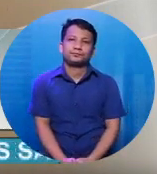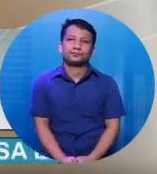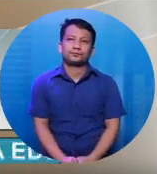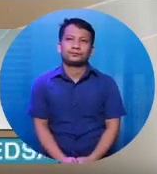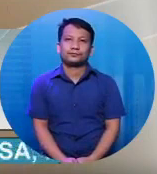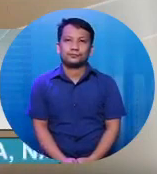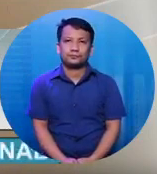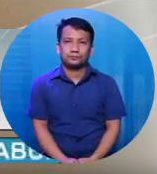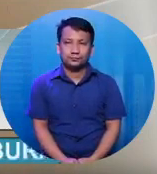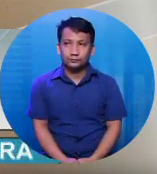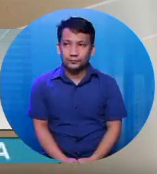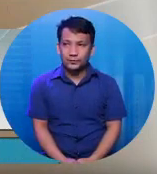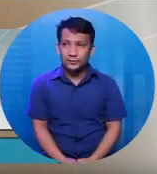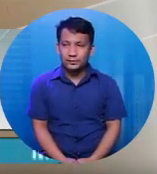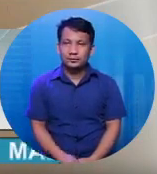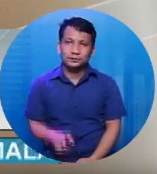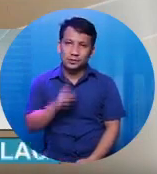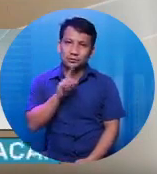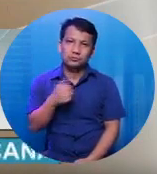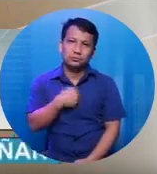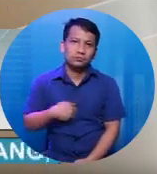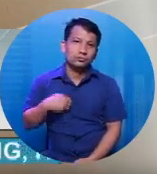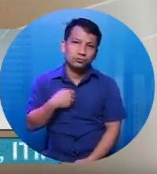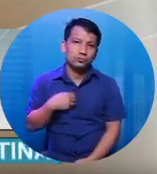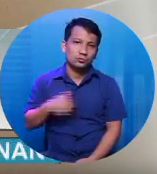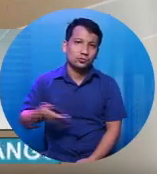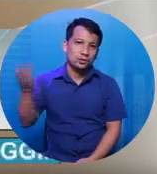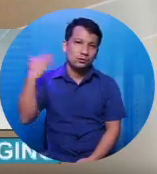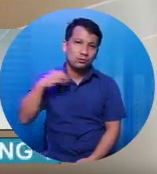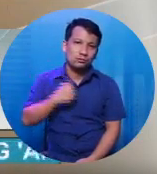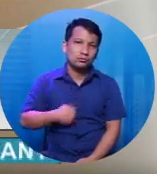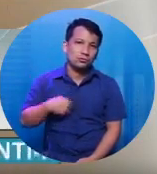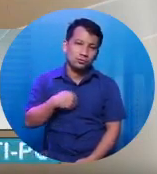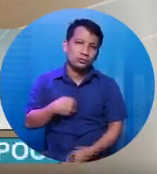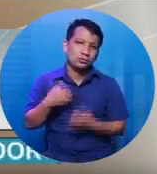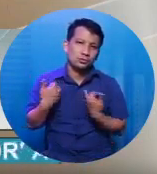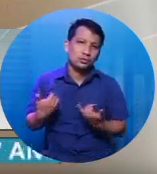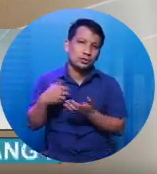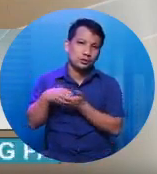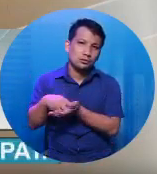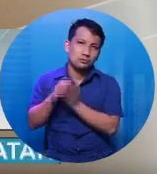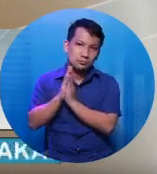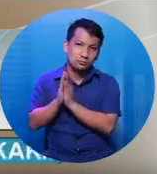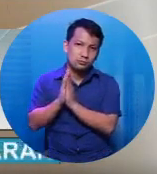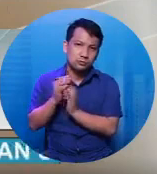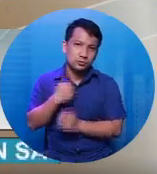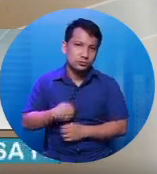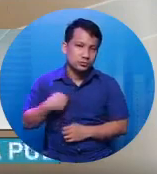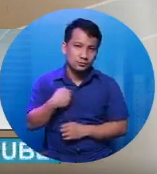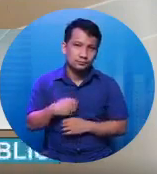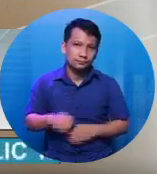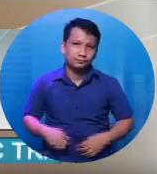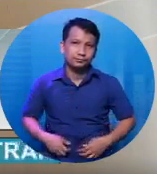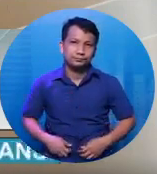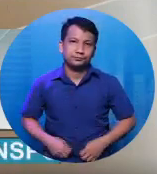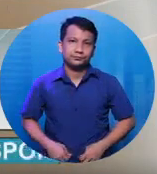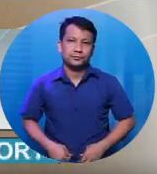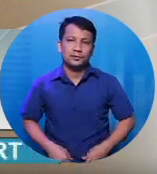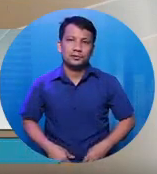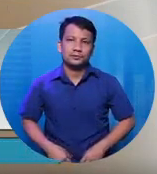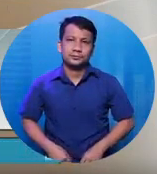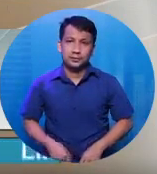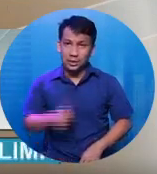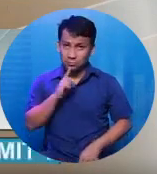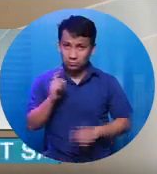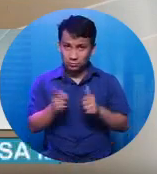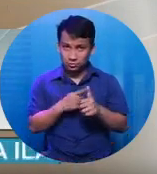naano ko lang po sa kanya, sir, nag-sorry talaga ako sa kanya noon. Parang nagmamakaawa ako sa kanya. Diba, nung nag-sorry